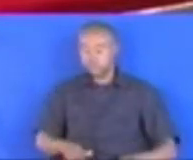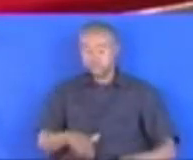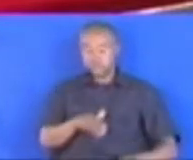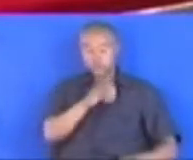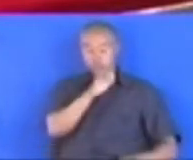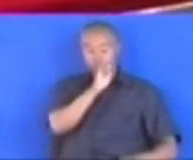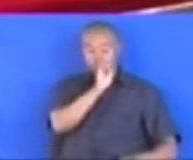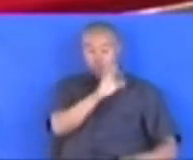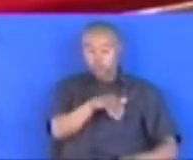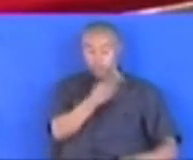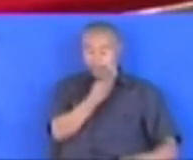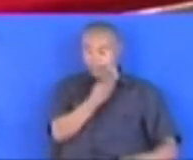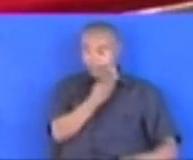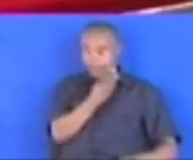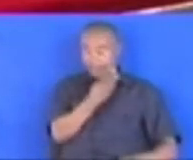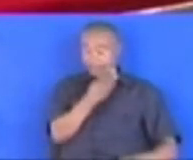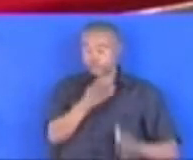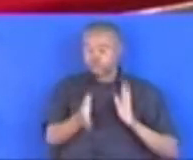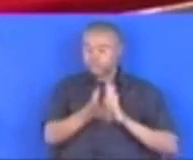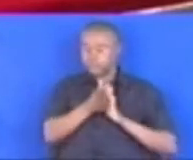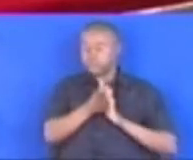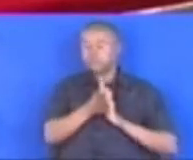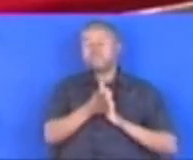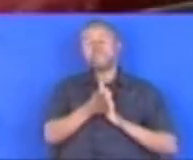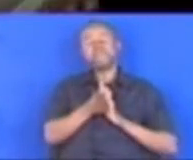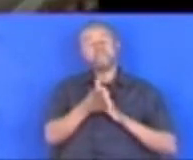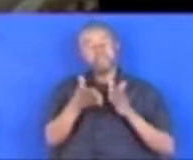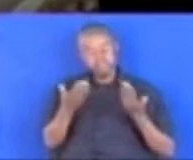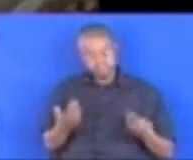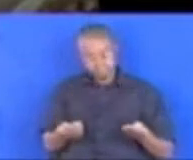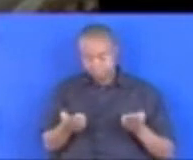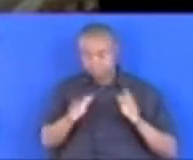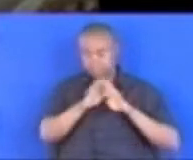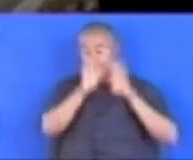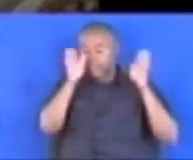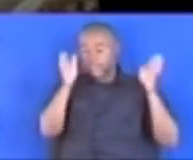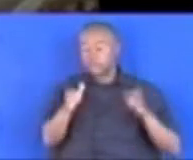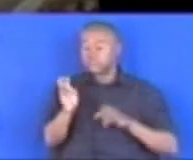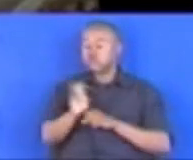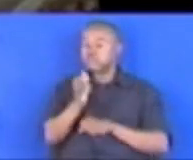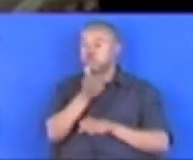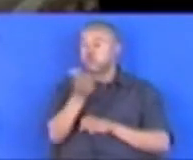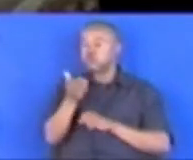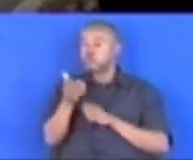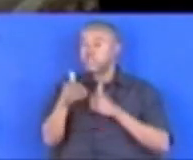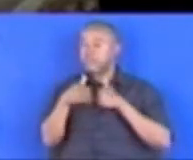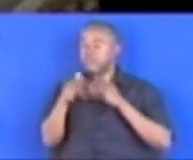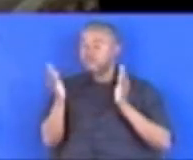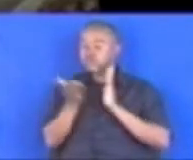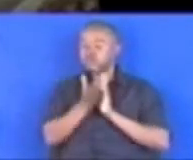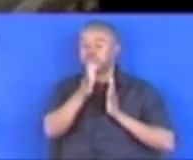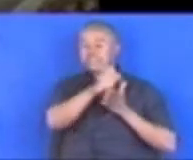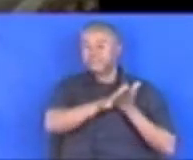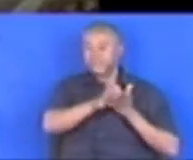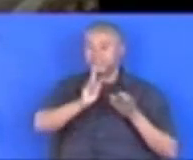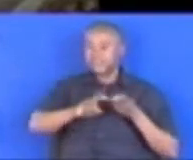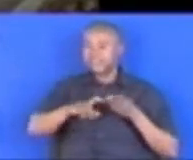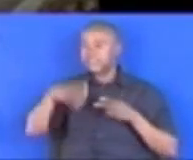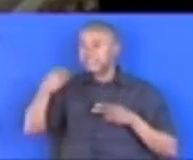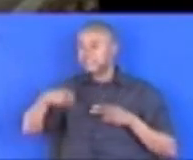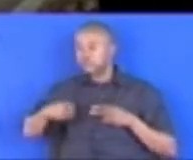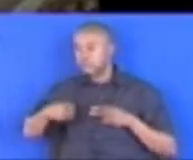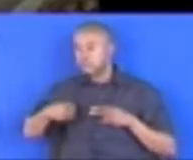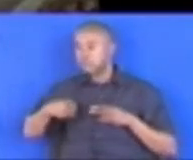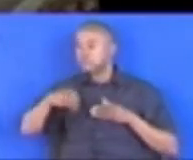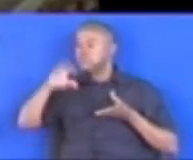2021 madawati ya ulinzi wa watoto 182 yamefunguliwa katika shule za msingi na sekondari, na